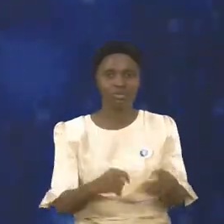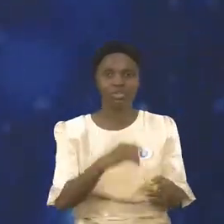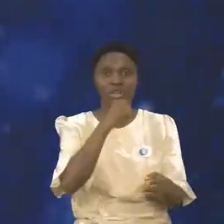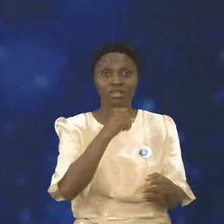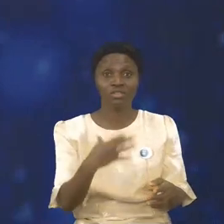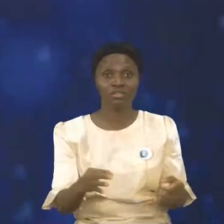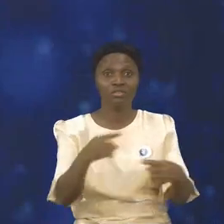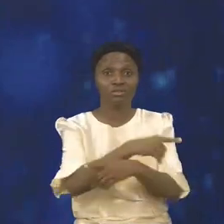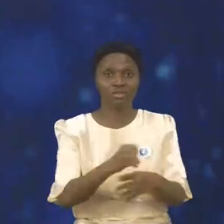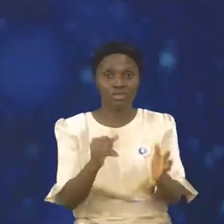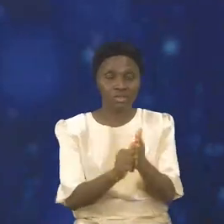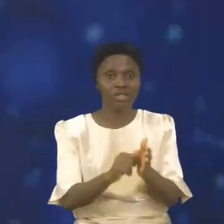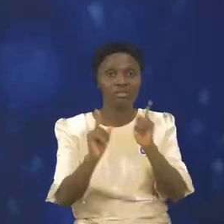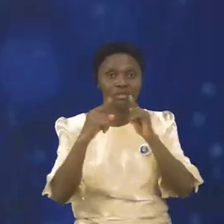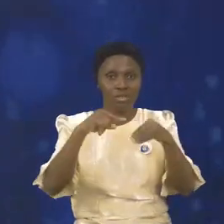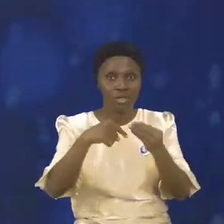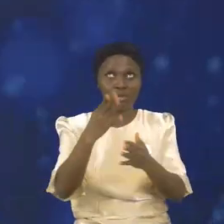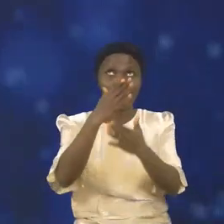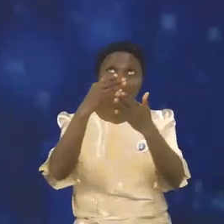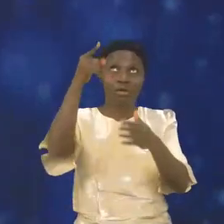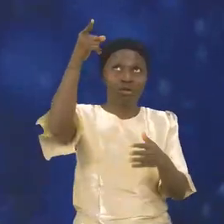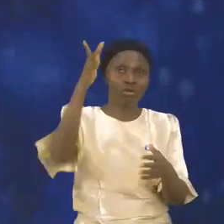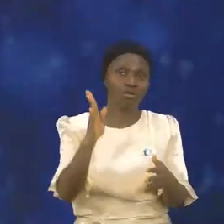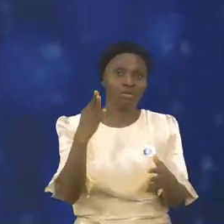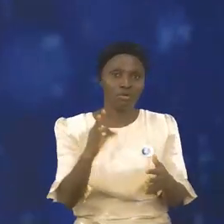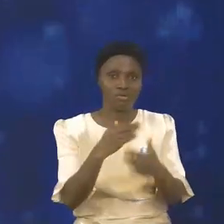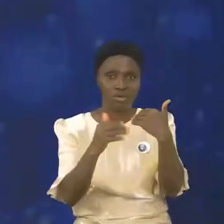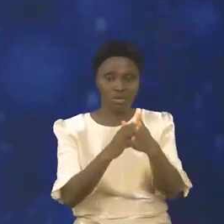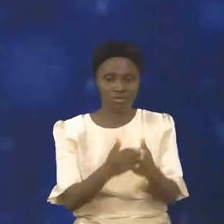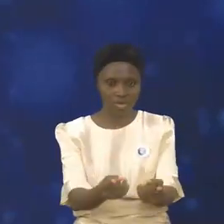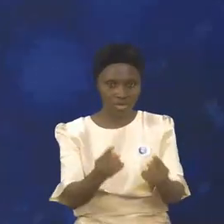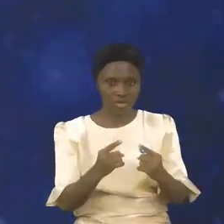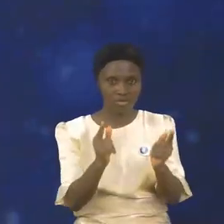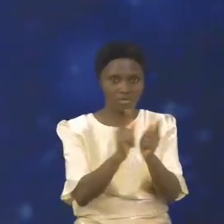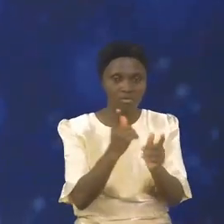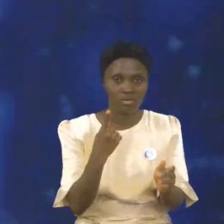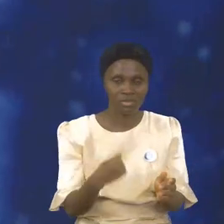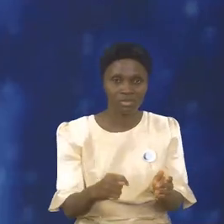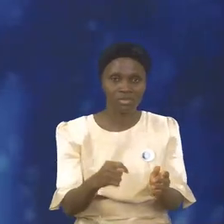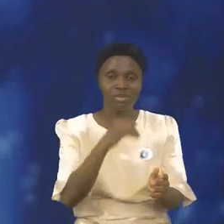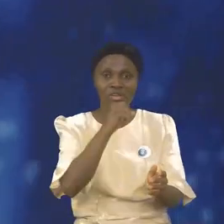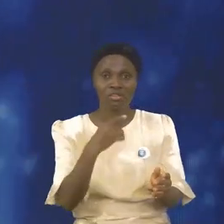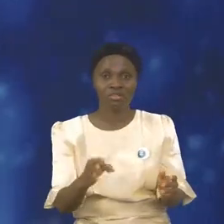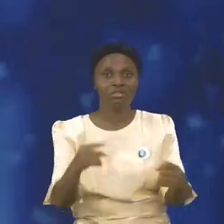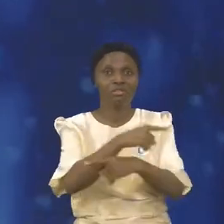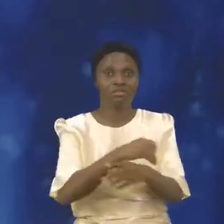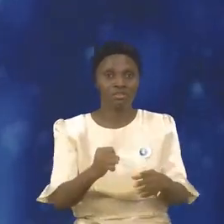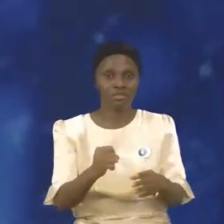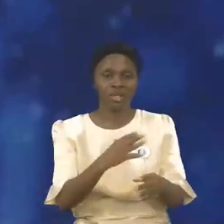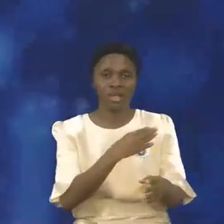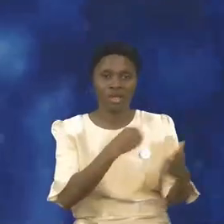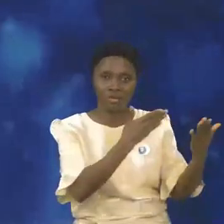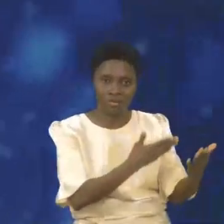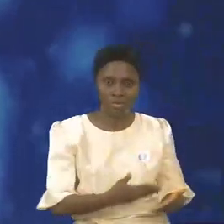puis dire il s'avance ça vers l'Ancien des jours c'est le dieu du ciel et j'avance avec